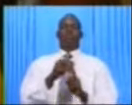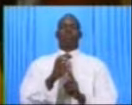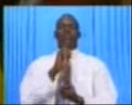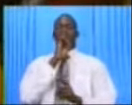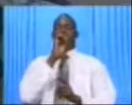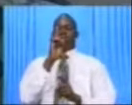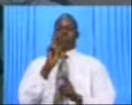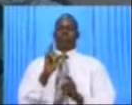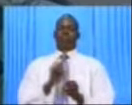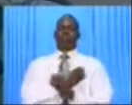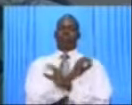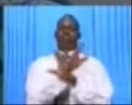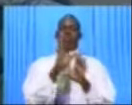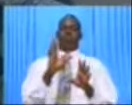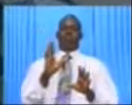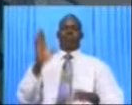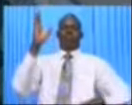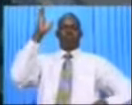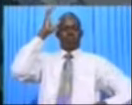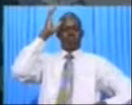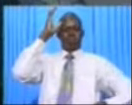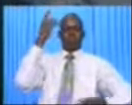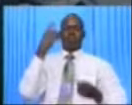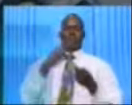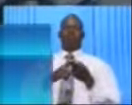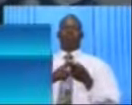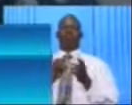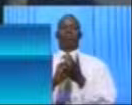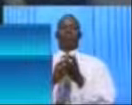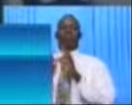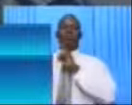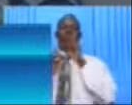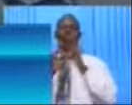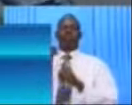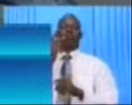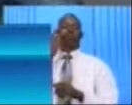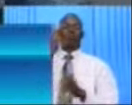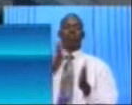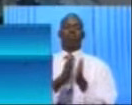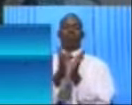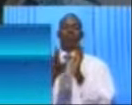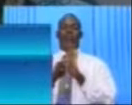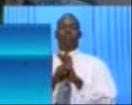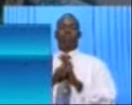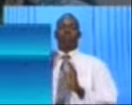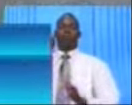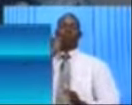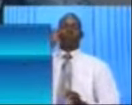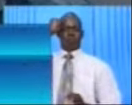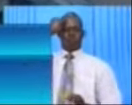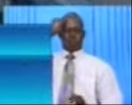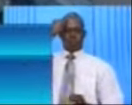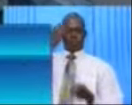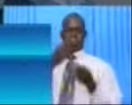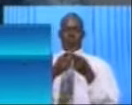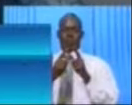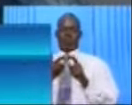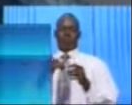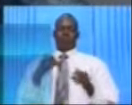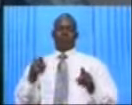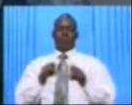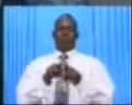été élucidées. Le cancer, quand on en parle, on voit généralement les adultes, mais il y a